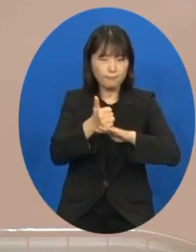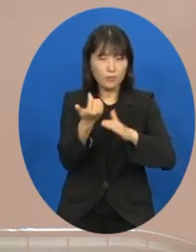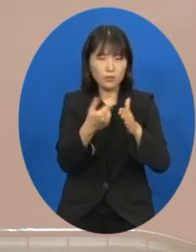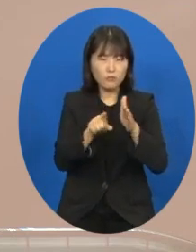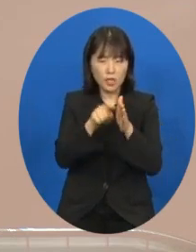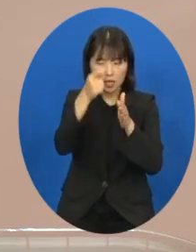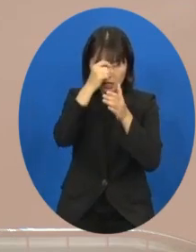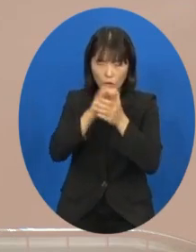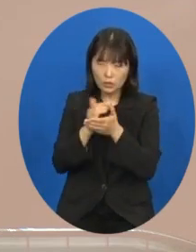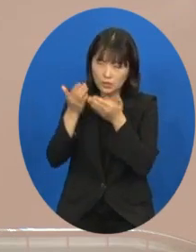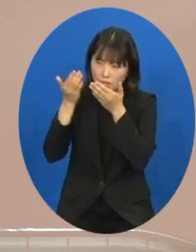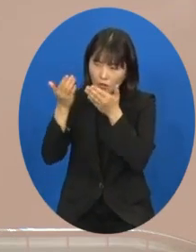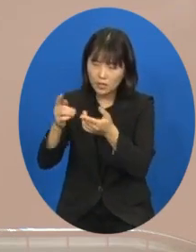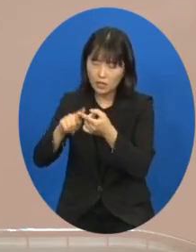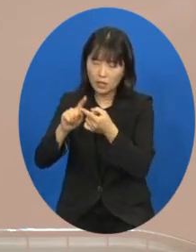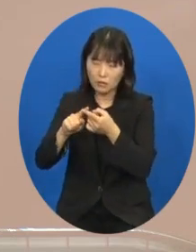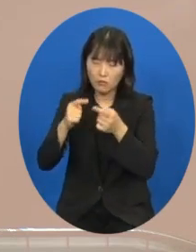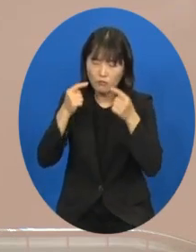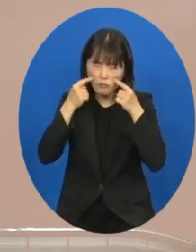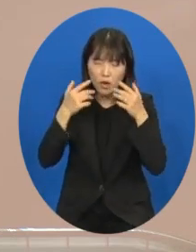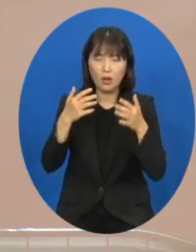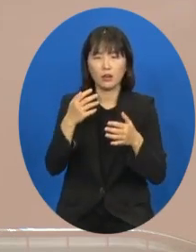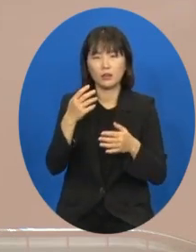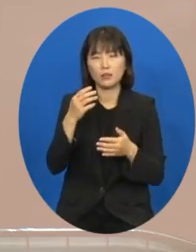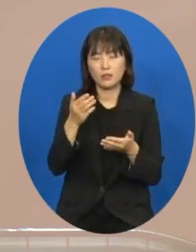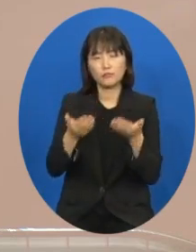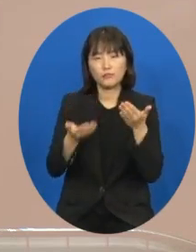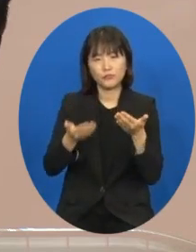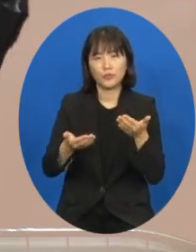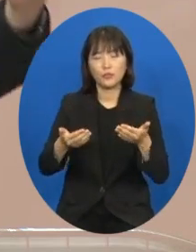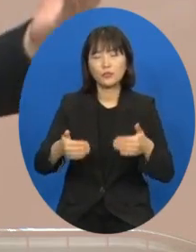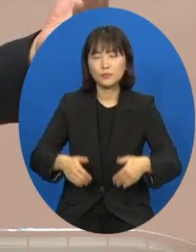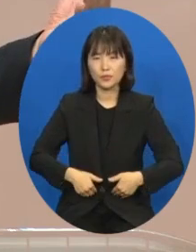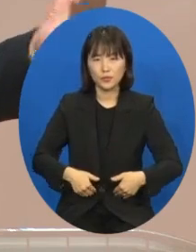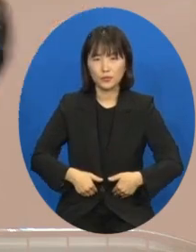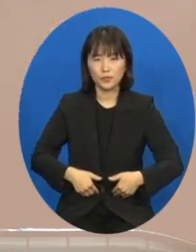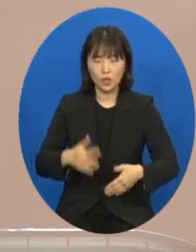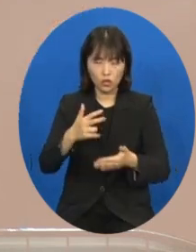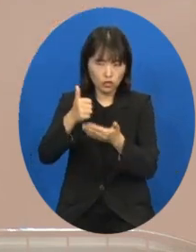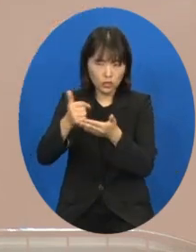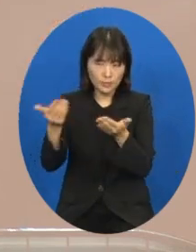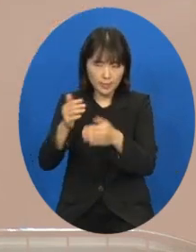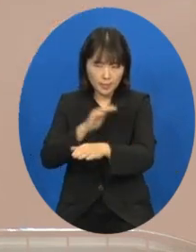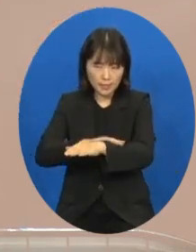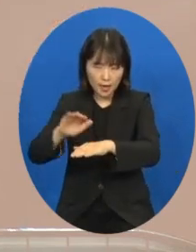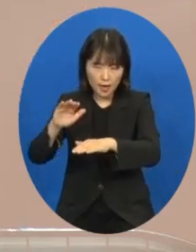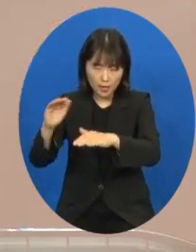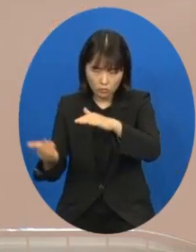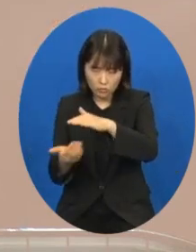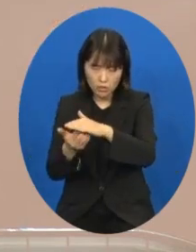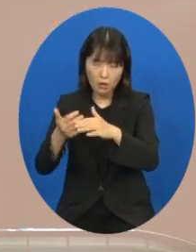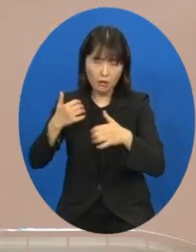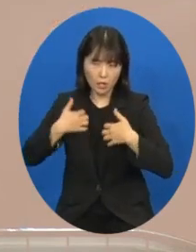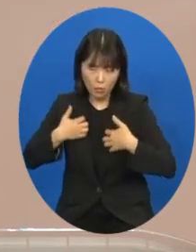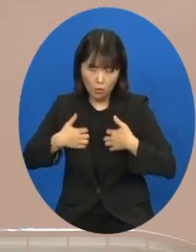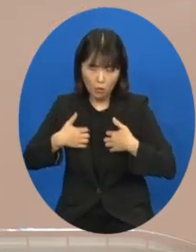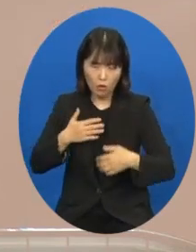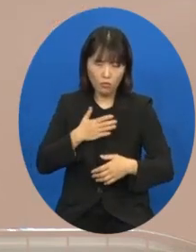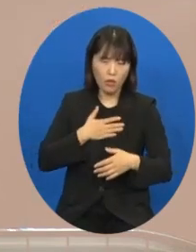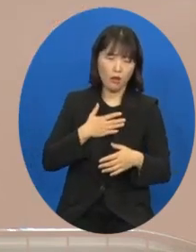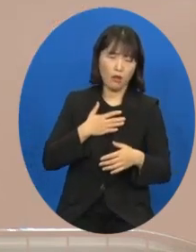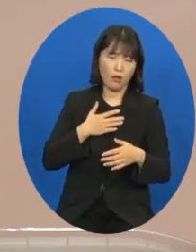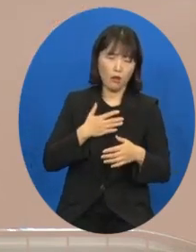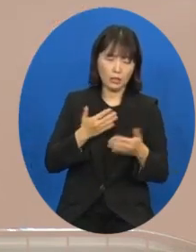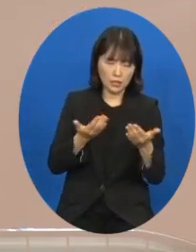주님께 기도하는 건지를 정확히 분별해야 됩니다. 주님의 일이 잘 되는 것이 기쁘다. 내가 어떻게 되든지